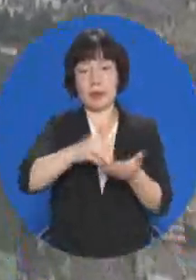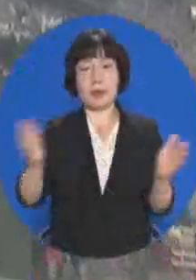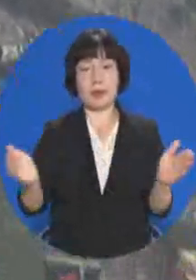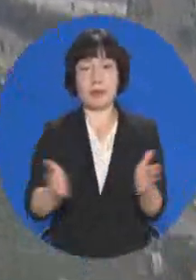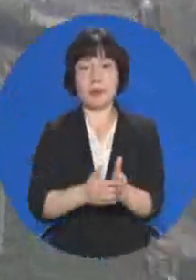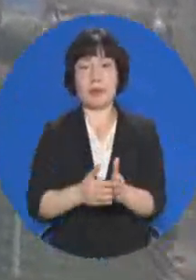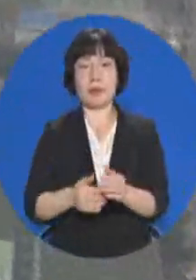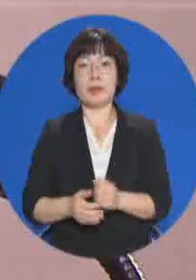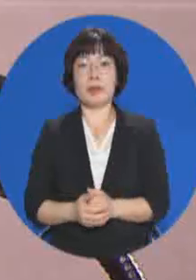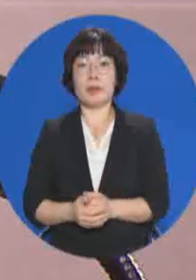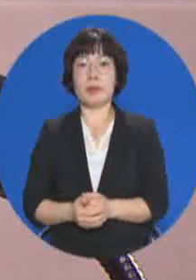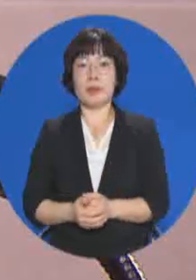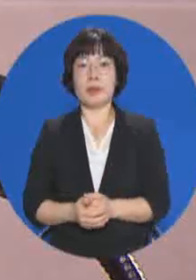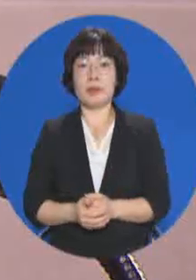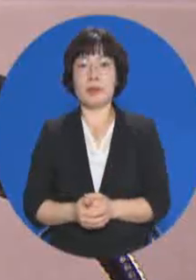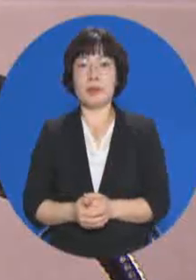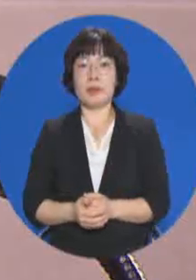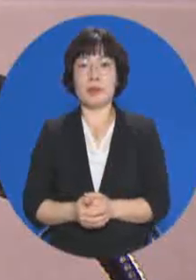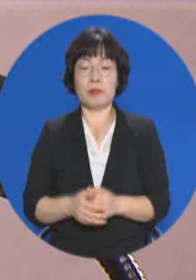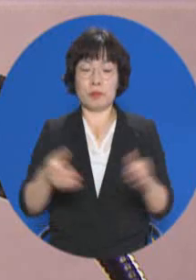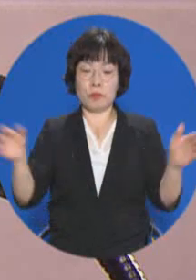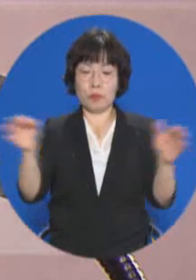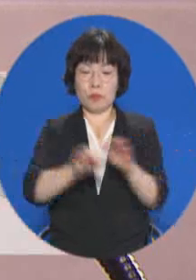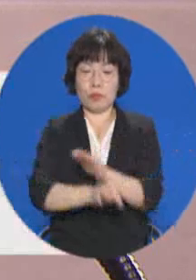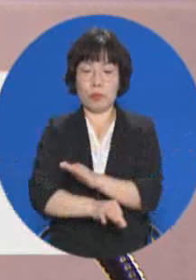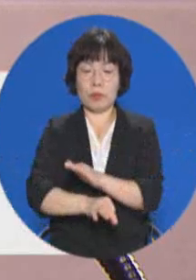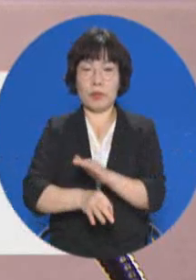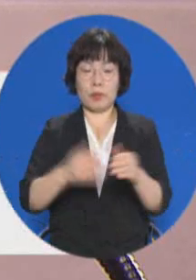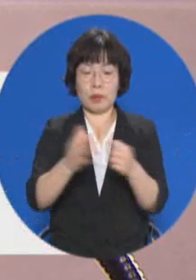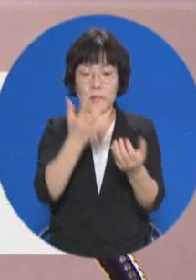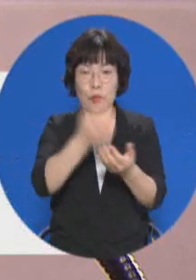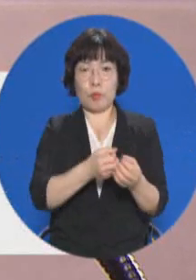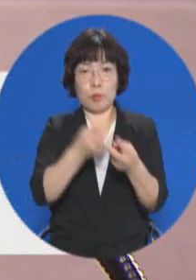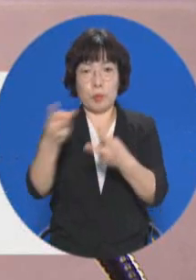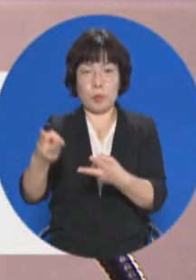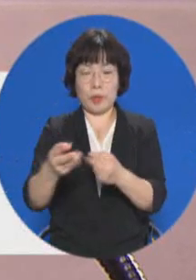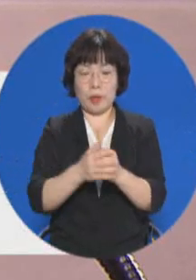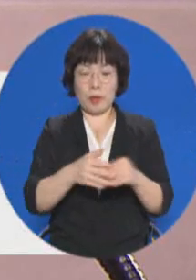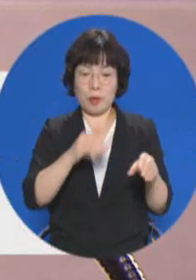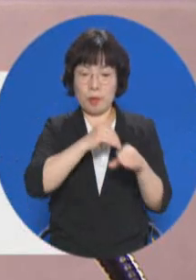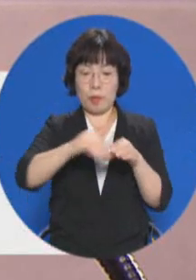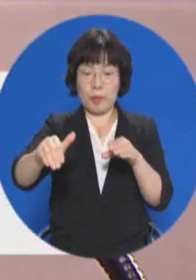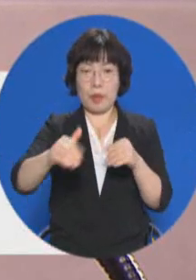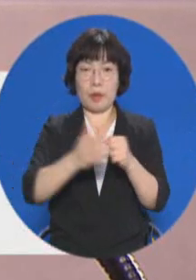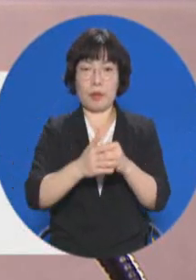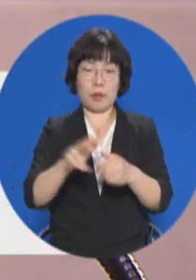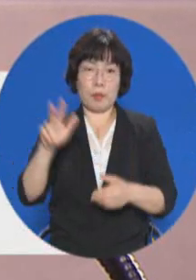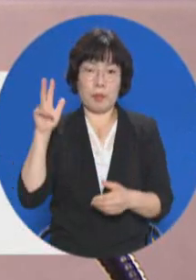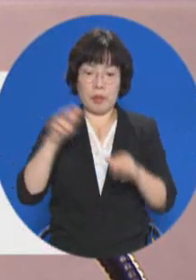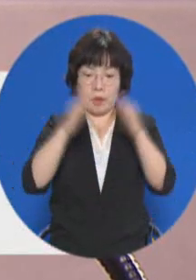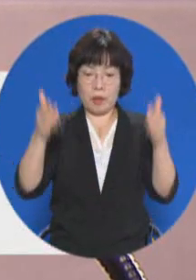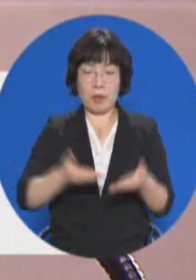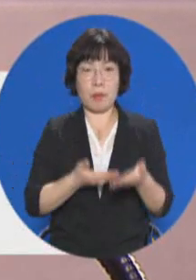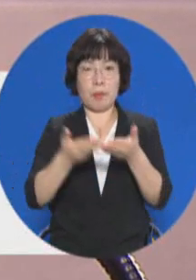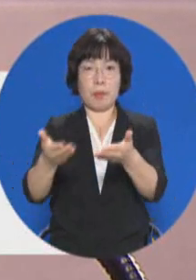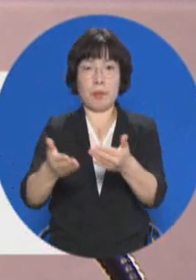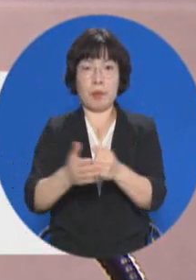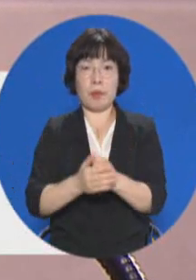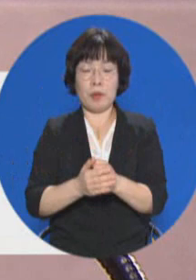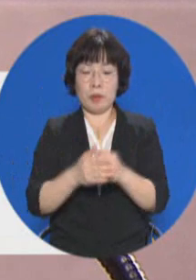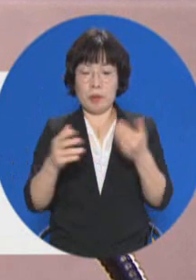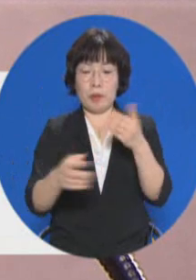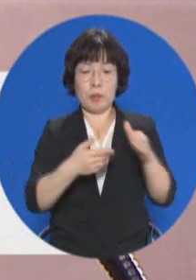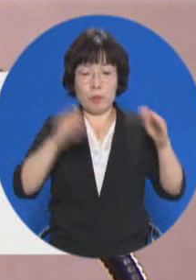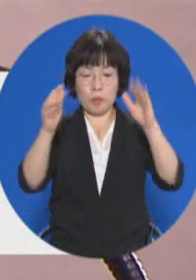놓은 상태입니다. 분담금 납부 안내 공문과 납부 하약서를 포함해서 기업체에 요청하겠습니다. 그래서 융부화재